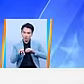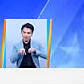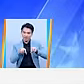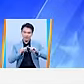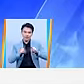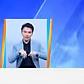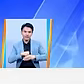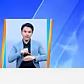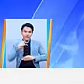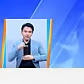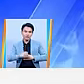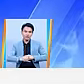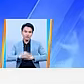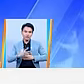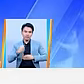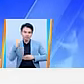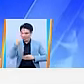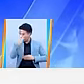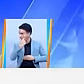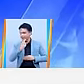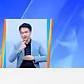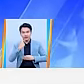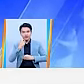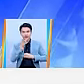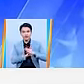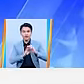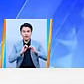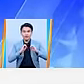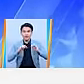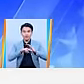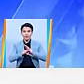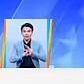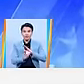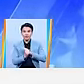ข้อมูลไม่จบเจอใครเอ่ยที่สวนทุเรียนจังหวัดจันทบุรี300ไร่